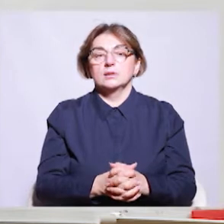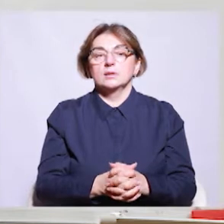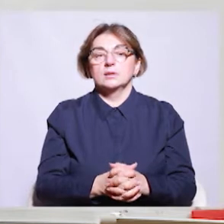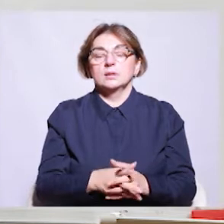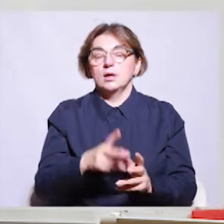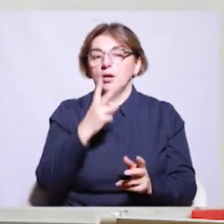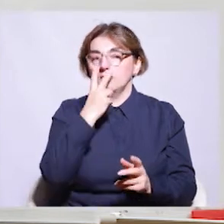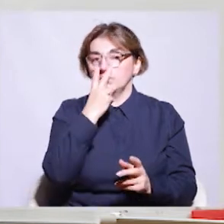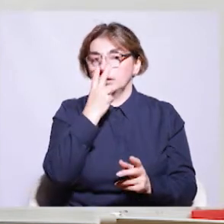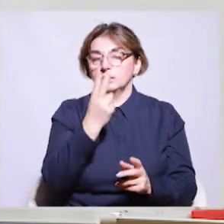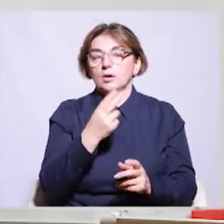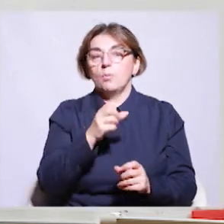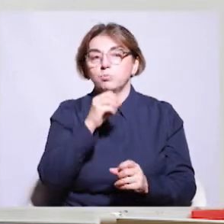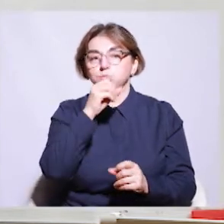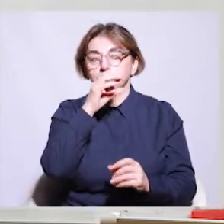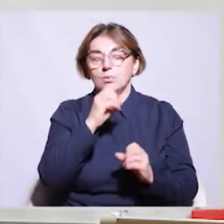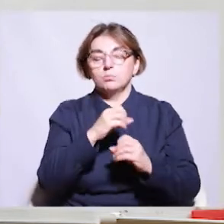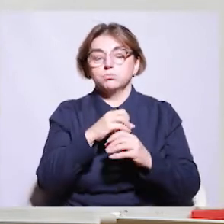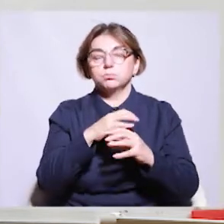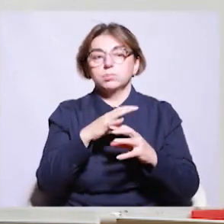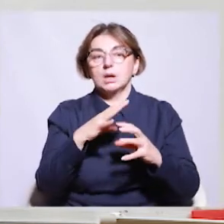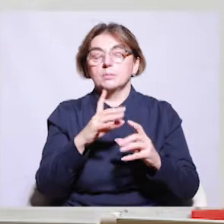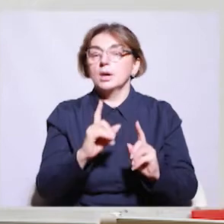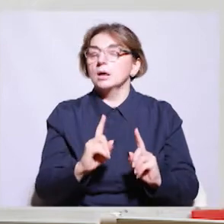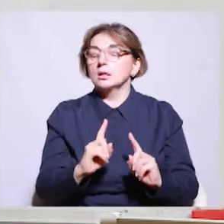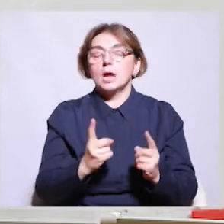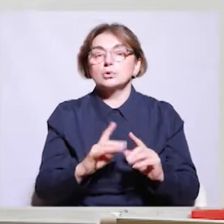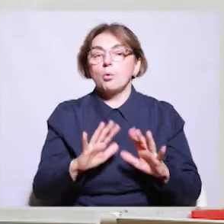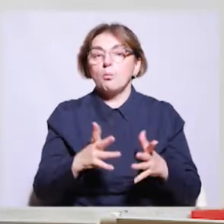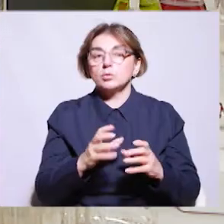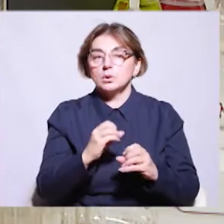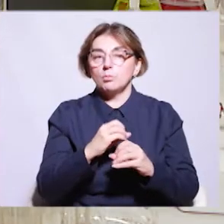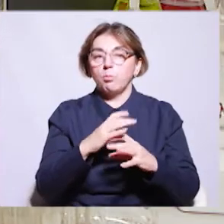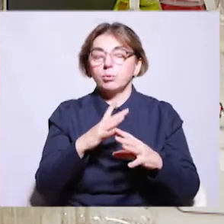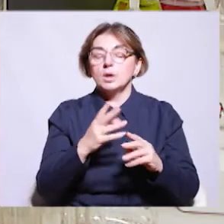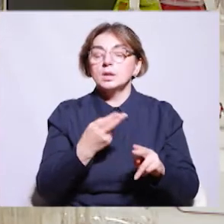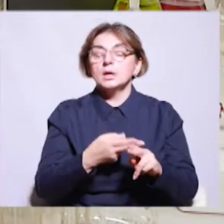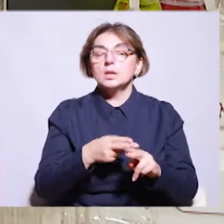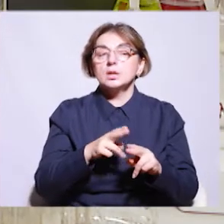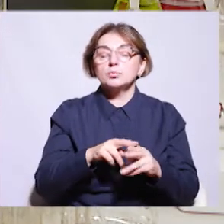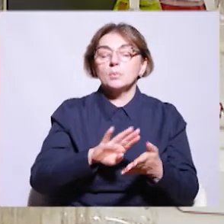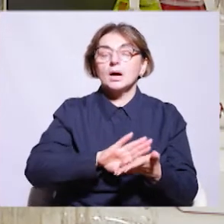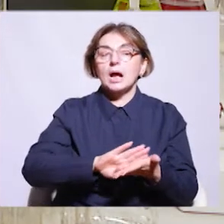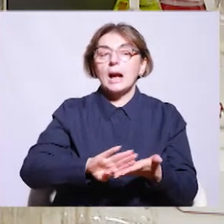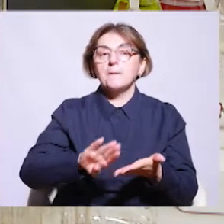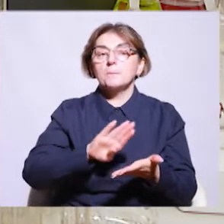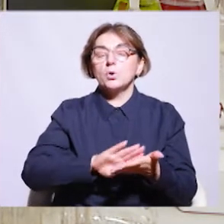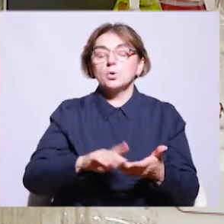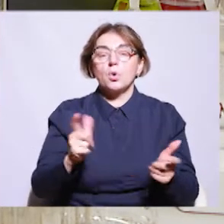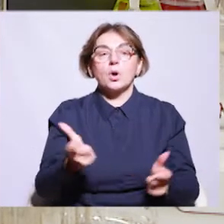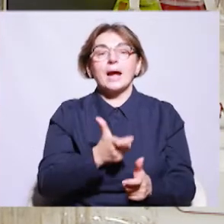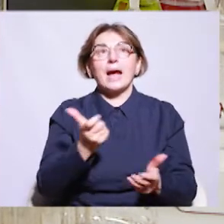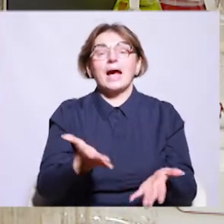სინჯარაში და თქვენ ხედავთ, რომ ბუშტი გაიბერა. რატომ გაიბერა ბუშტი? იმიტომ, რომ გამოიყო